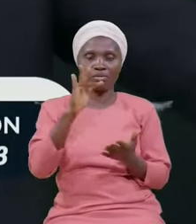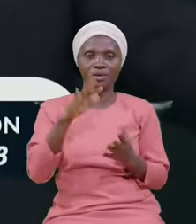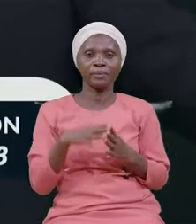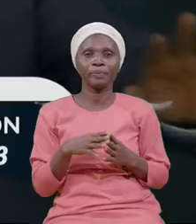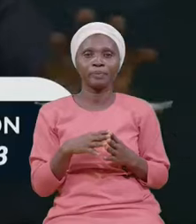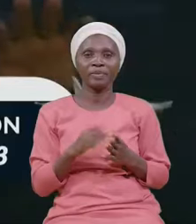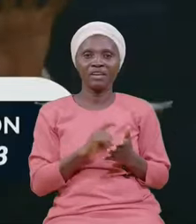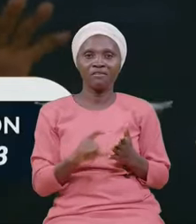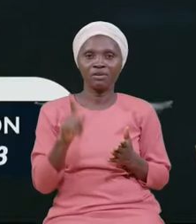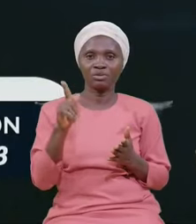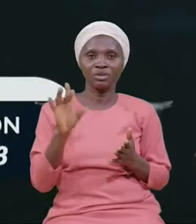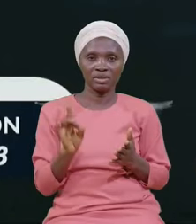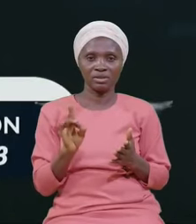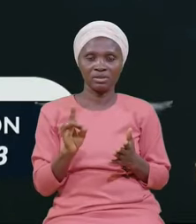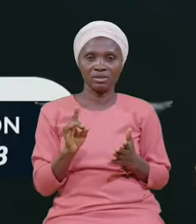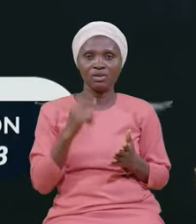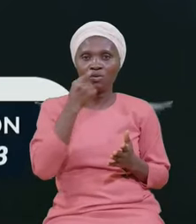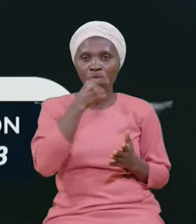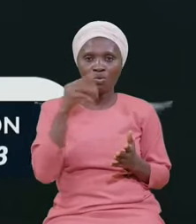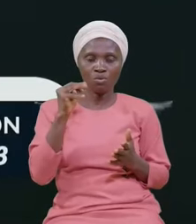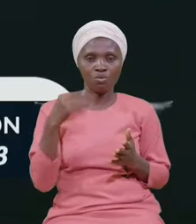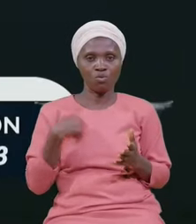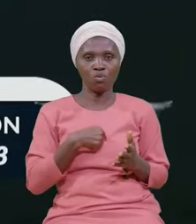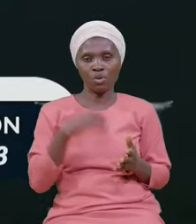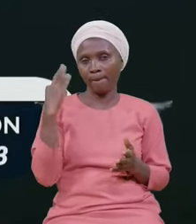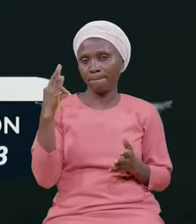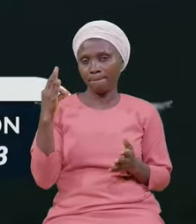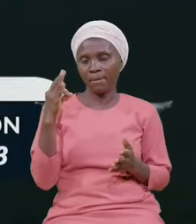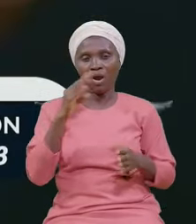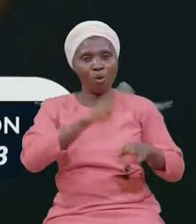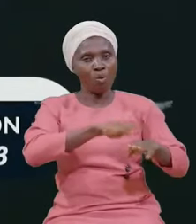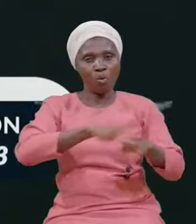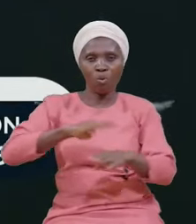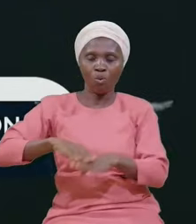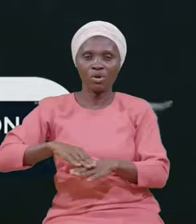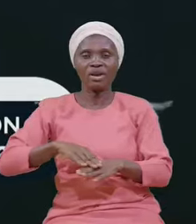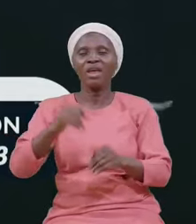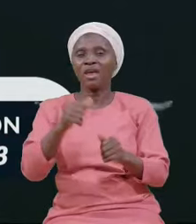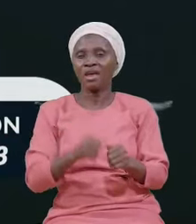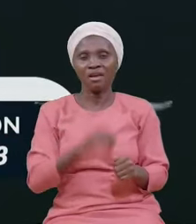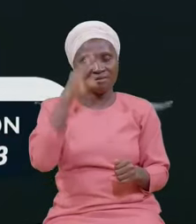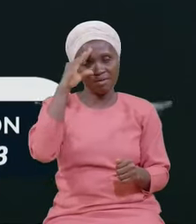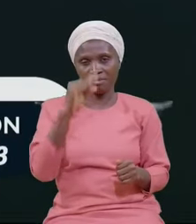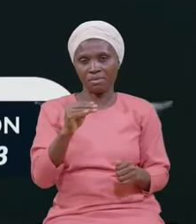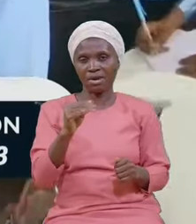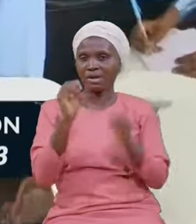28. C'est lui que nous annonçons, exhortant tout homme et instruisant tout homme